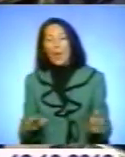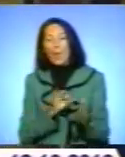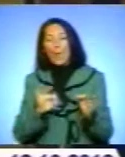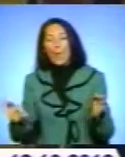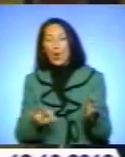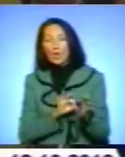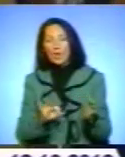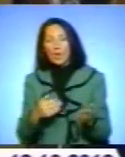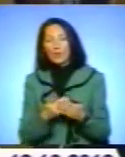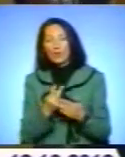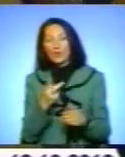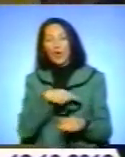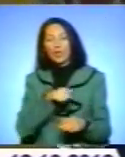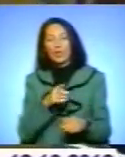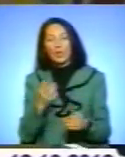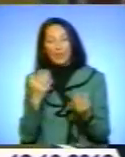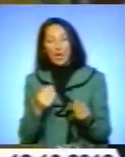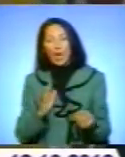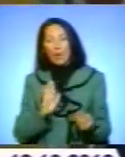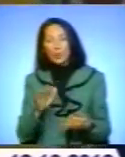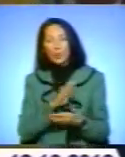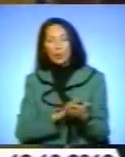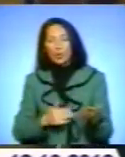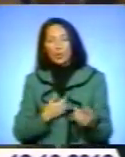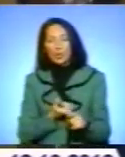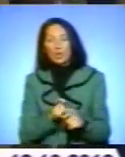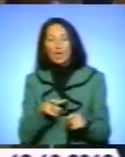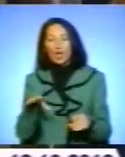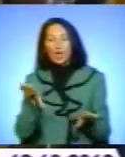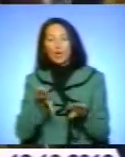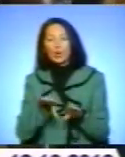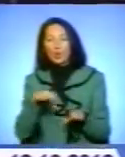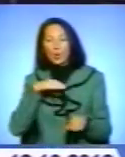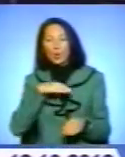день. Буду продовжувати. Мені це до душі, так сказати.